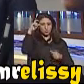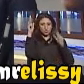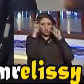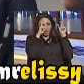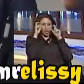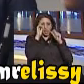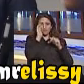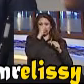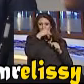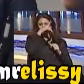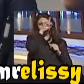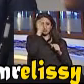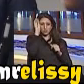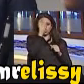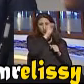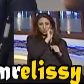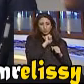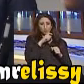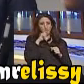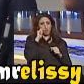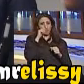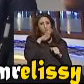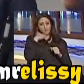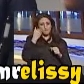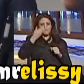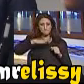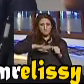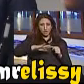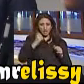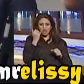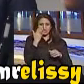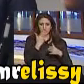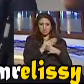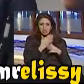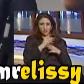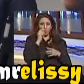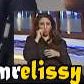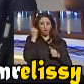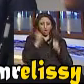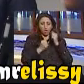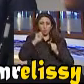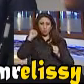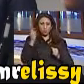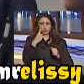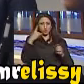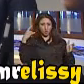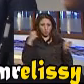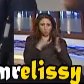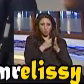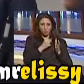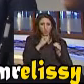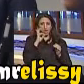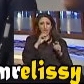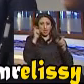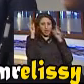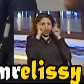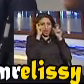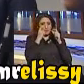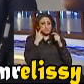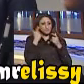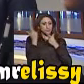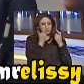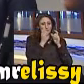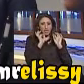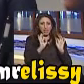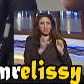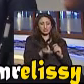الجيزة, إذا كان عطية خميس راح ضحية للسائق متهور, لكن في دور على الأمن. مش معقولة بوابات